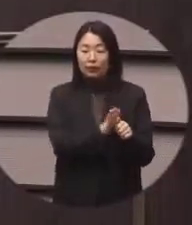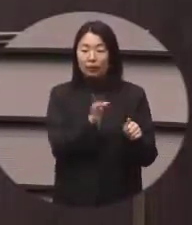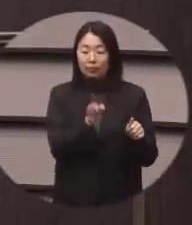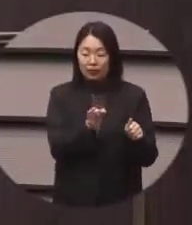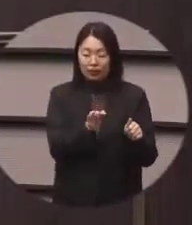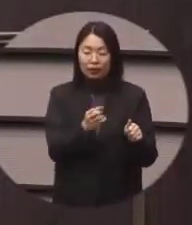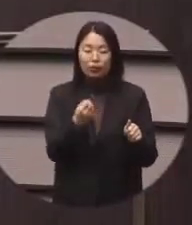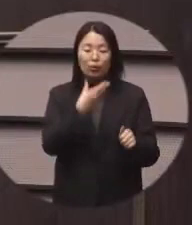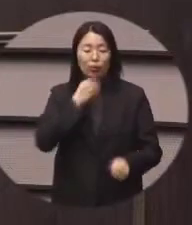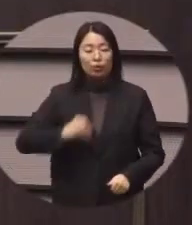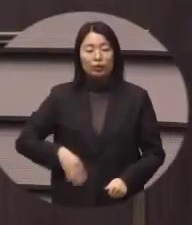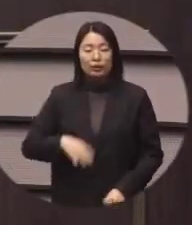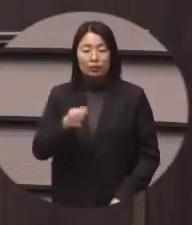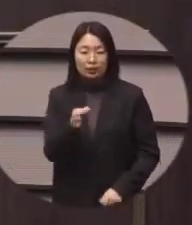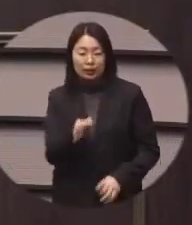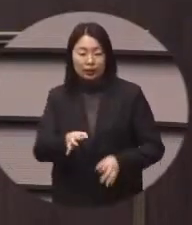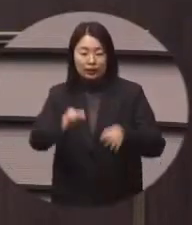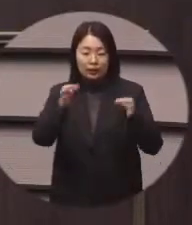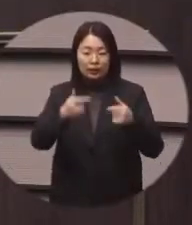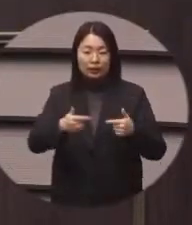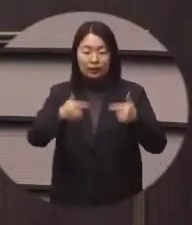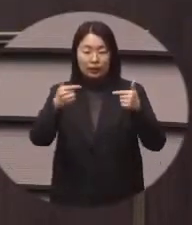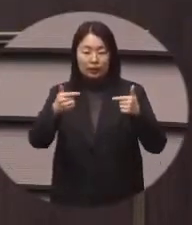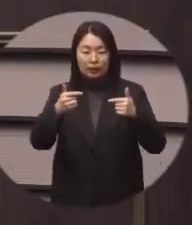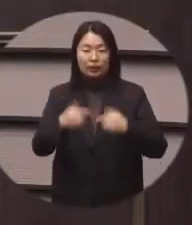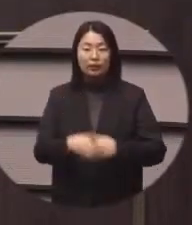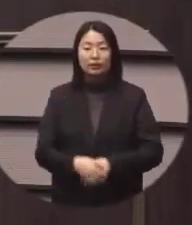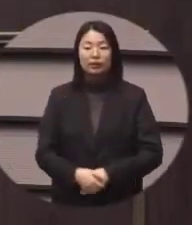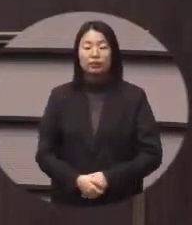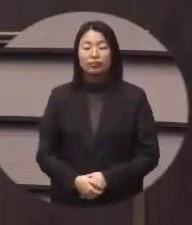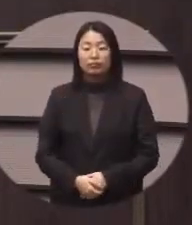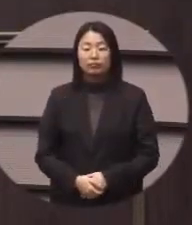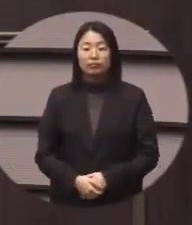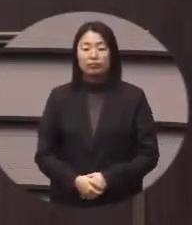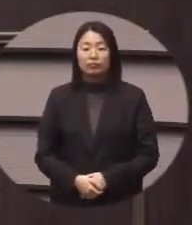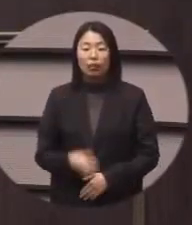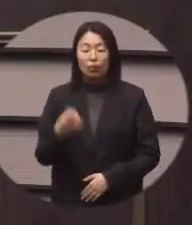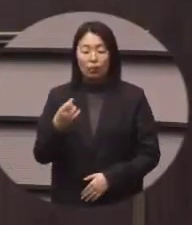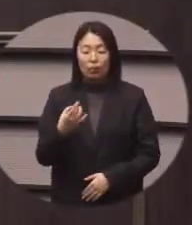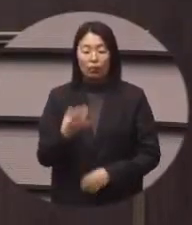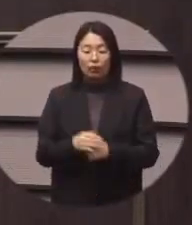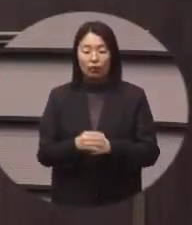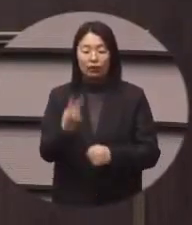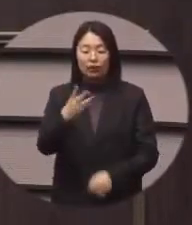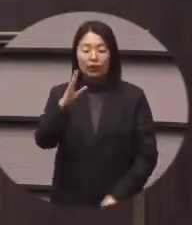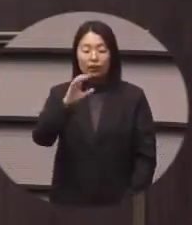지정 경비를 제외하면 실제 가용 재원은 금년 대비